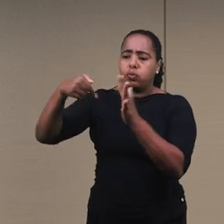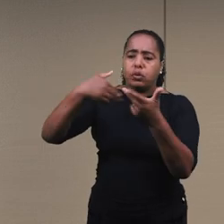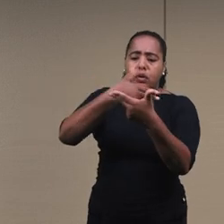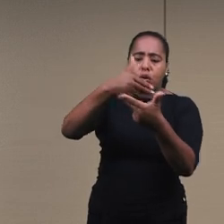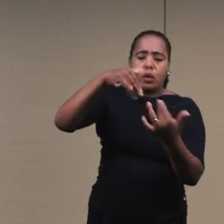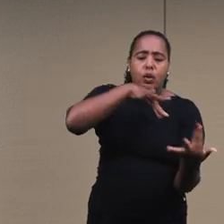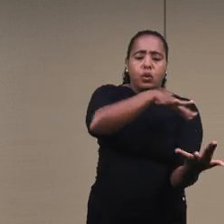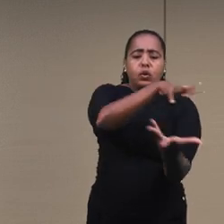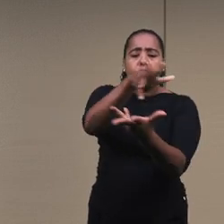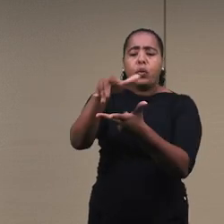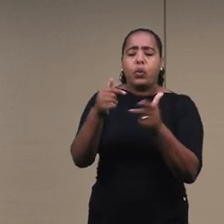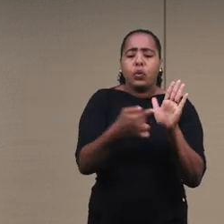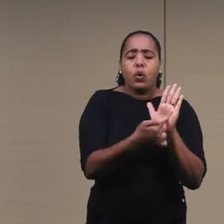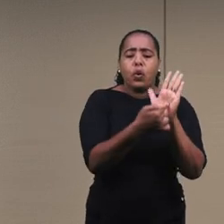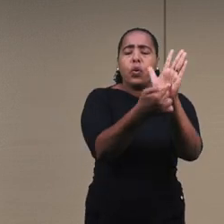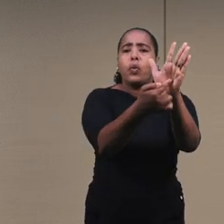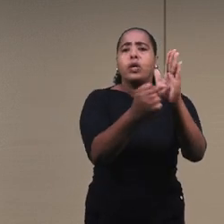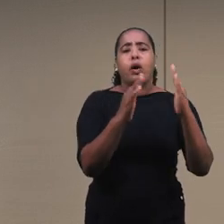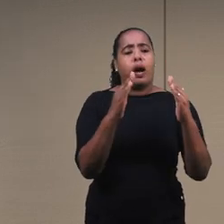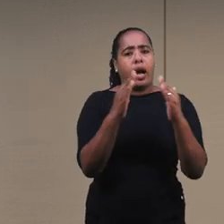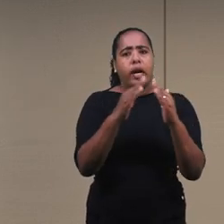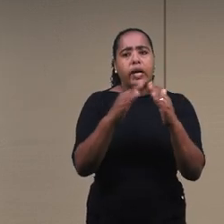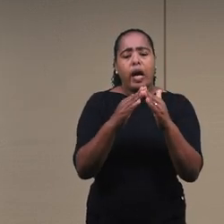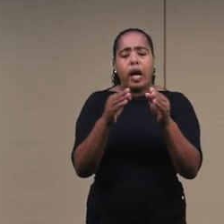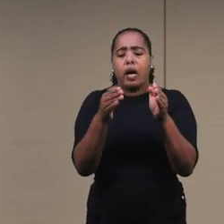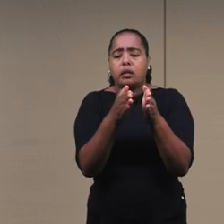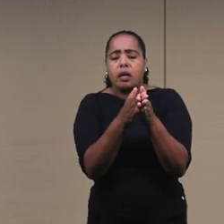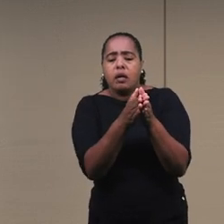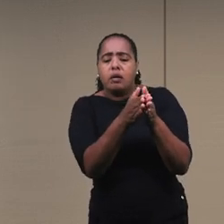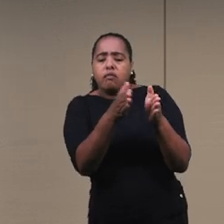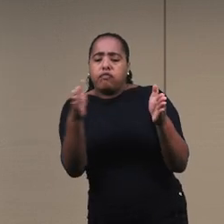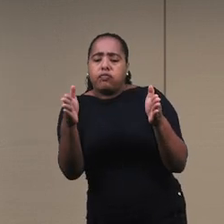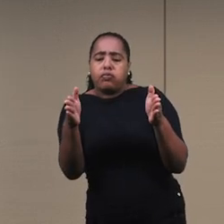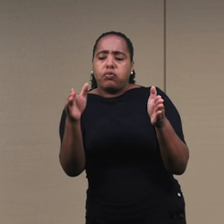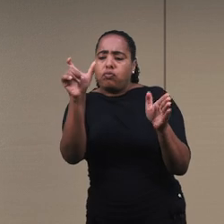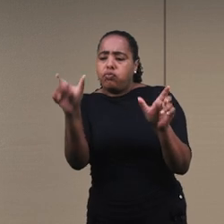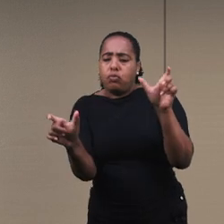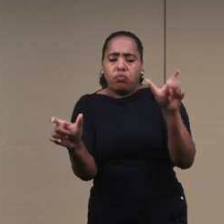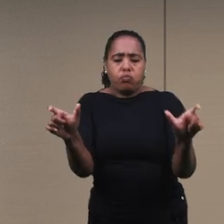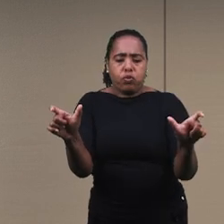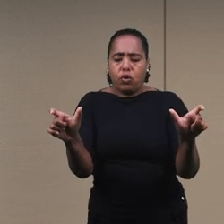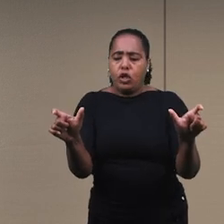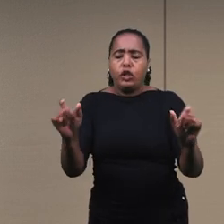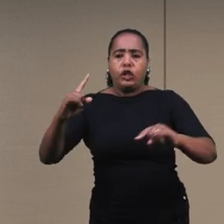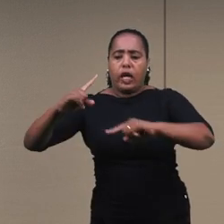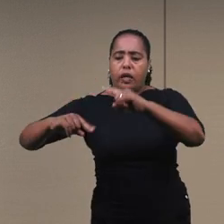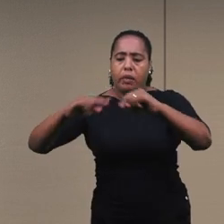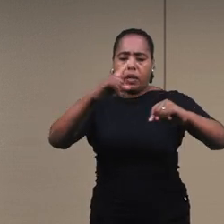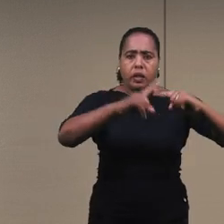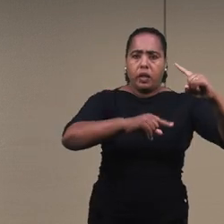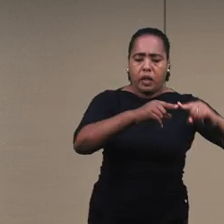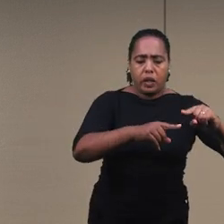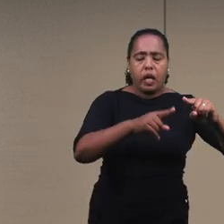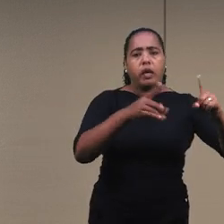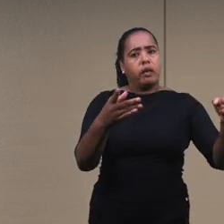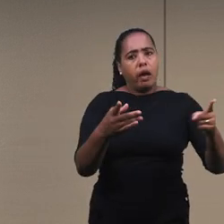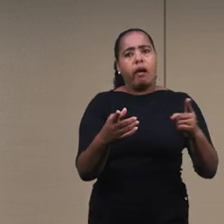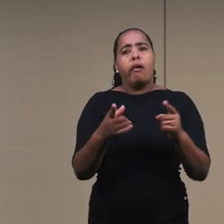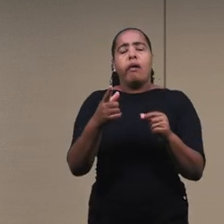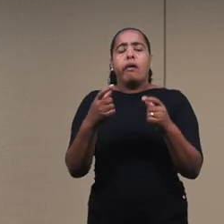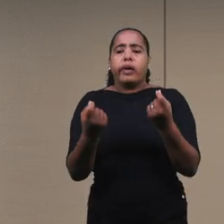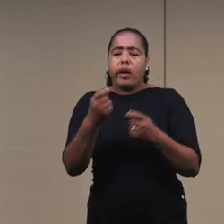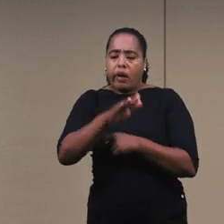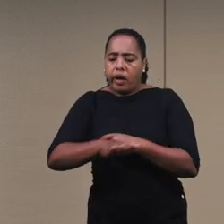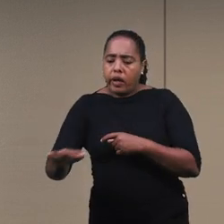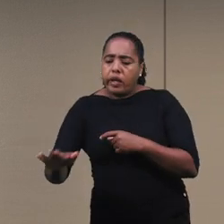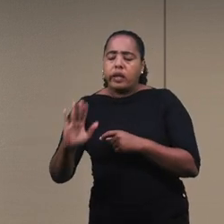enfant, montrer à la maison les distances des meubles. Donc ça c'est la difficulté que l'enfant petit a de comprendre